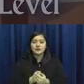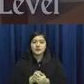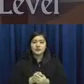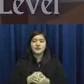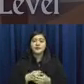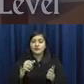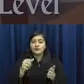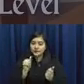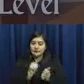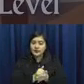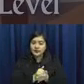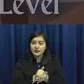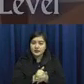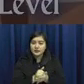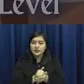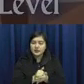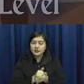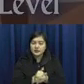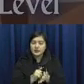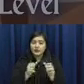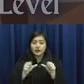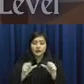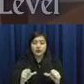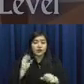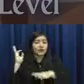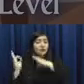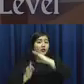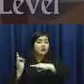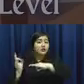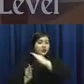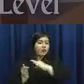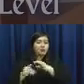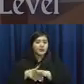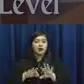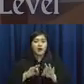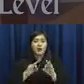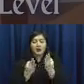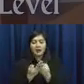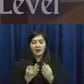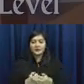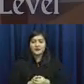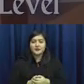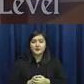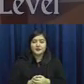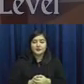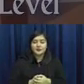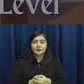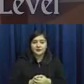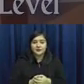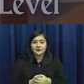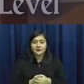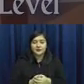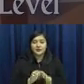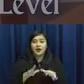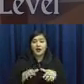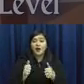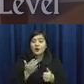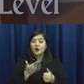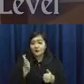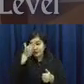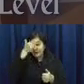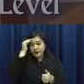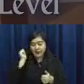yung regular na fellowship sa loob ng ating pamilya. Yeah. Ano? Paano natin